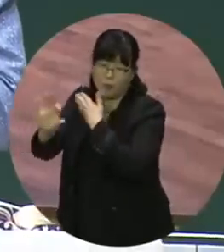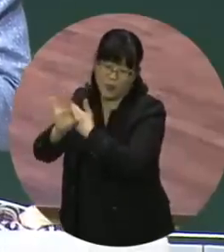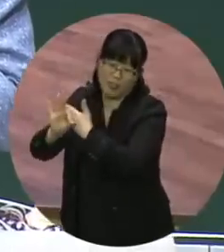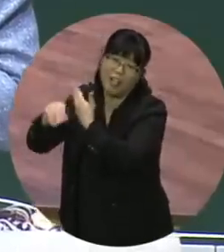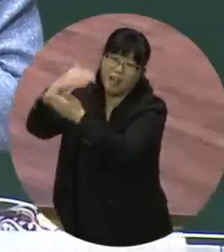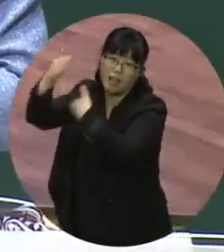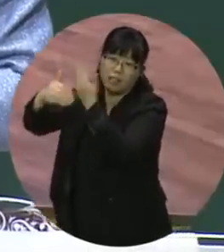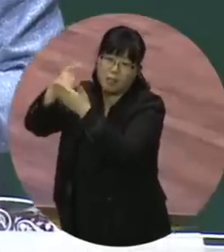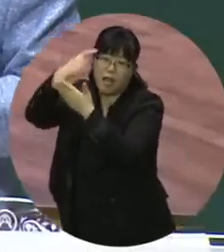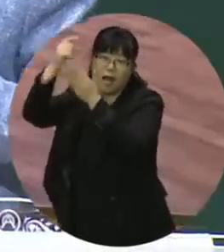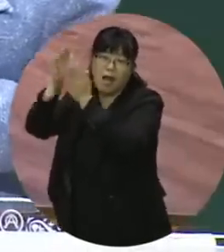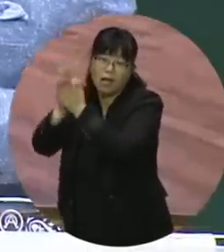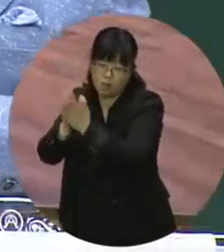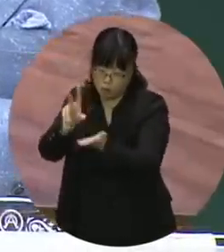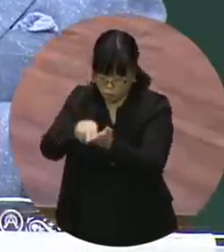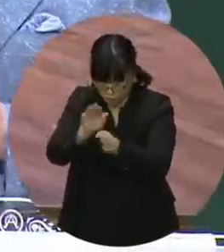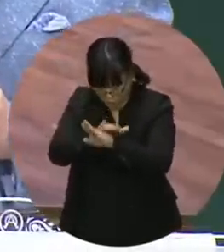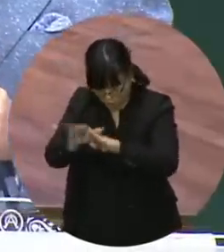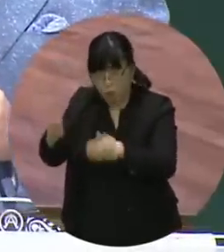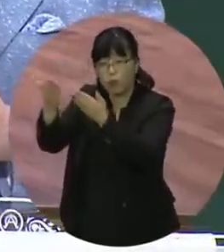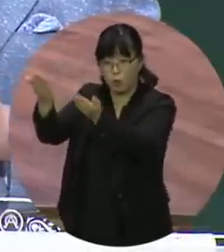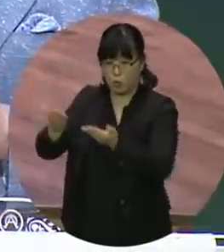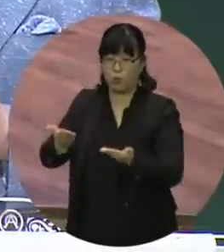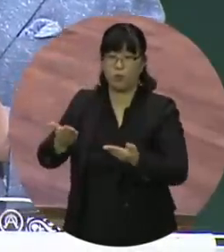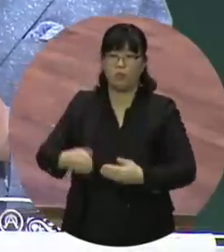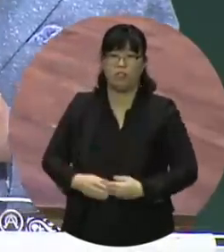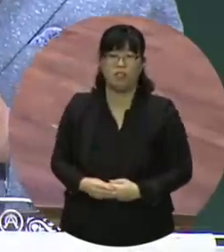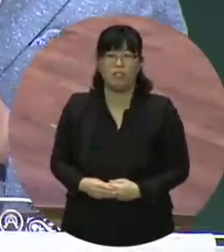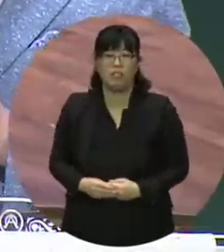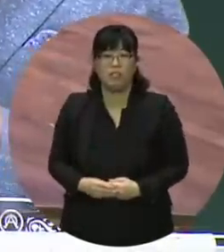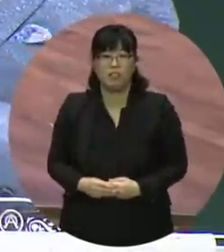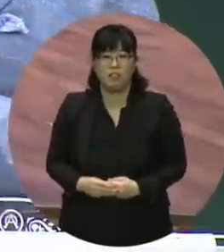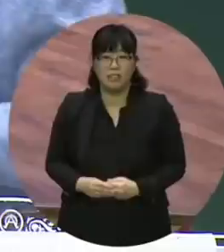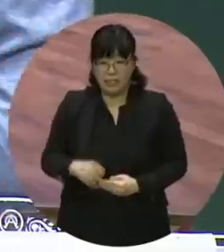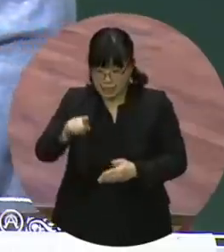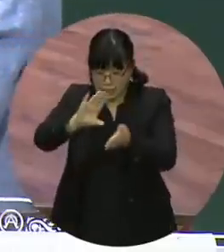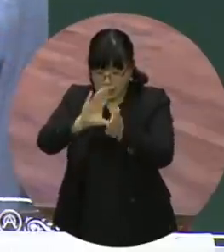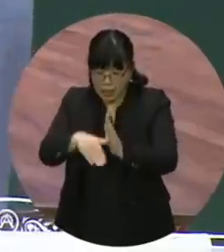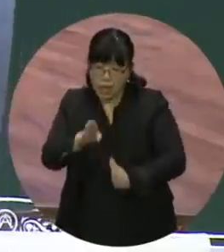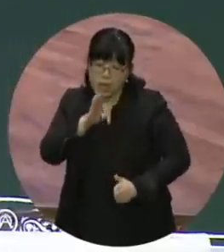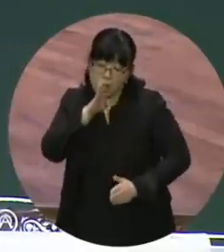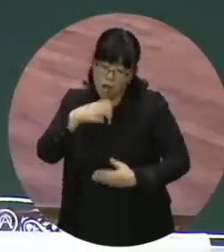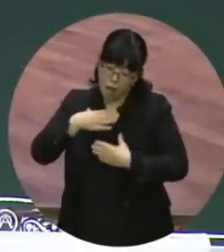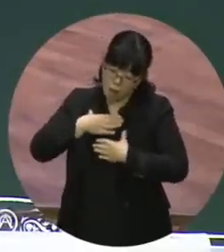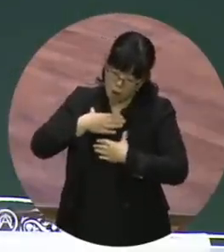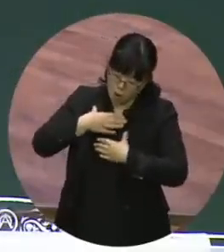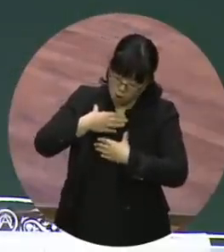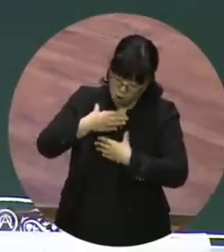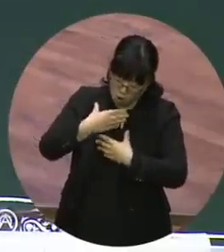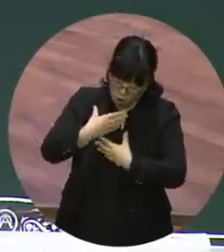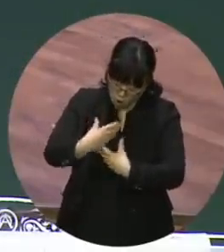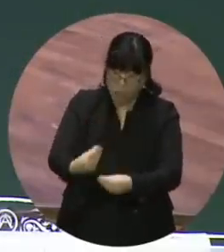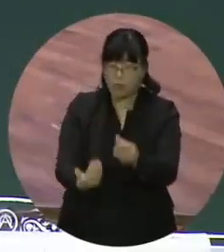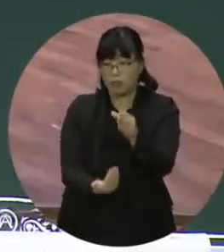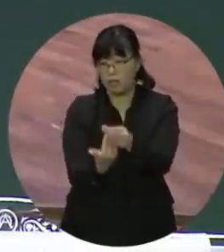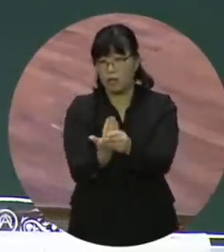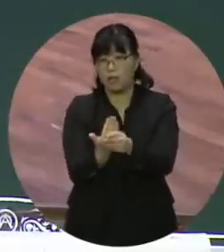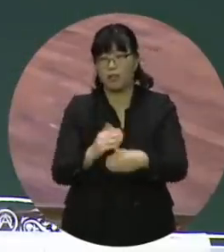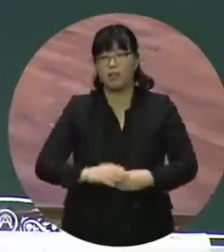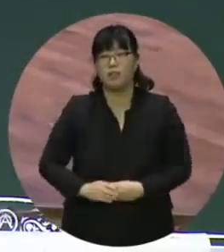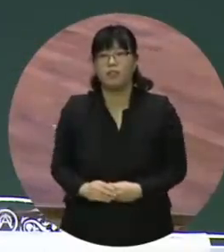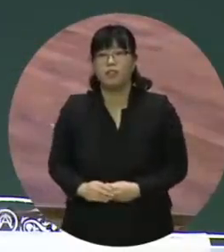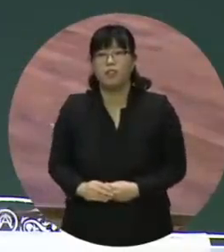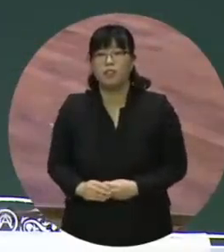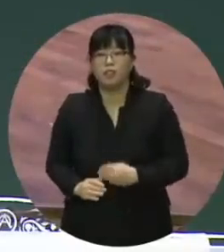품어봐라. 그러면요, 여러분 뭐가 오느냐? 참 평안 옵니다. 자, 언약적 비전.